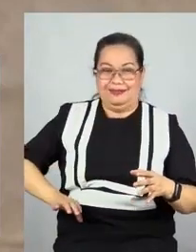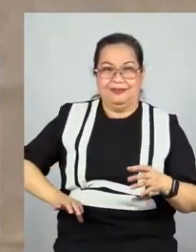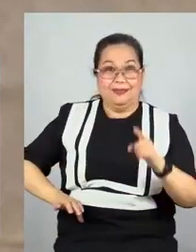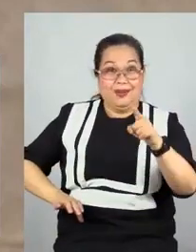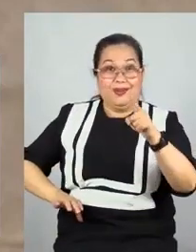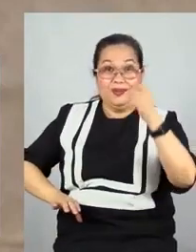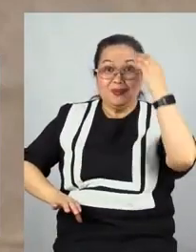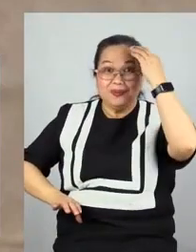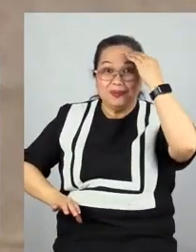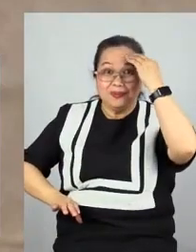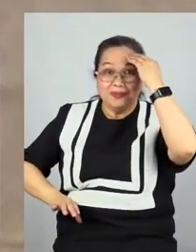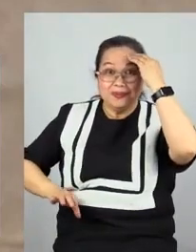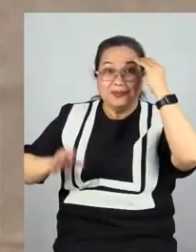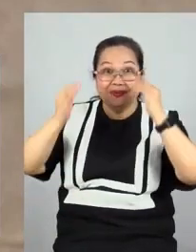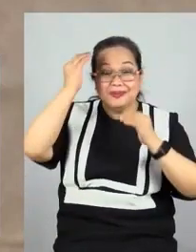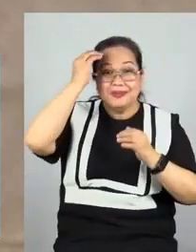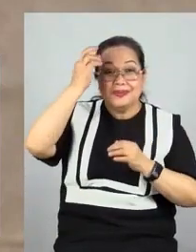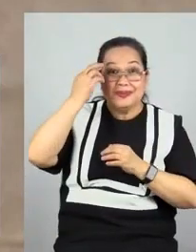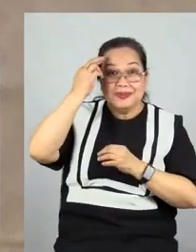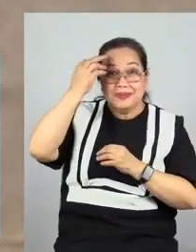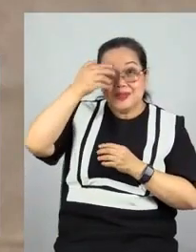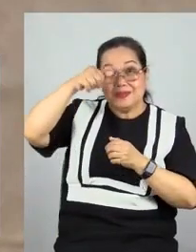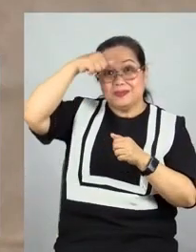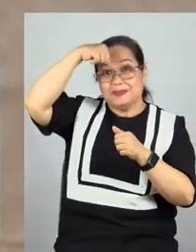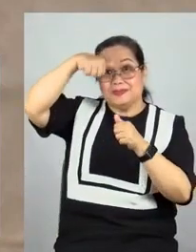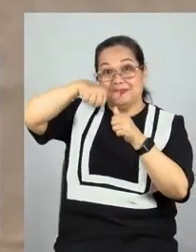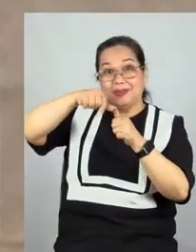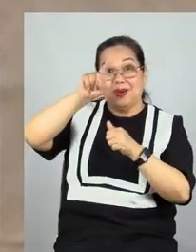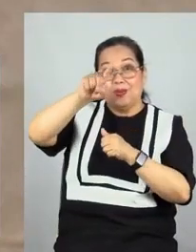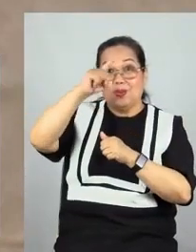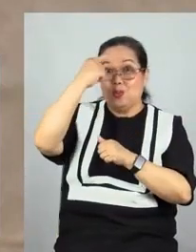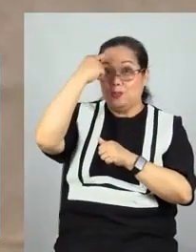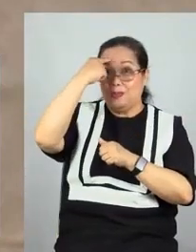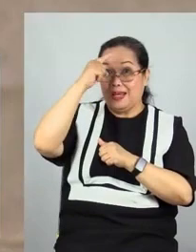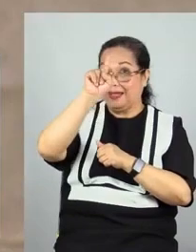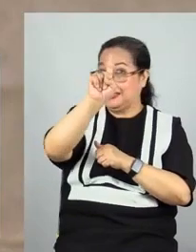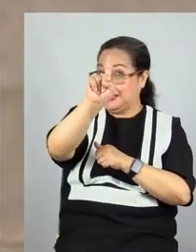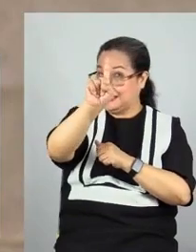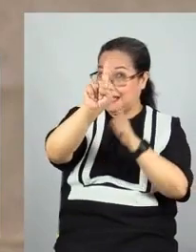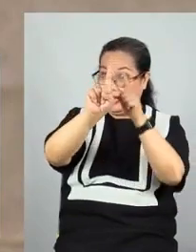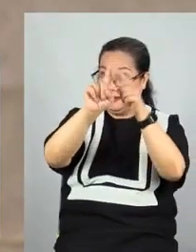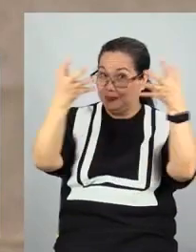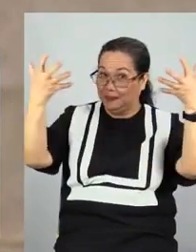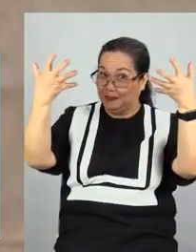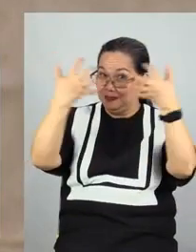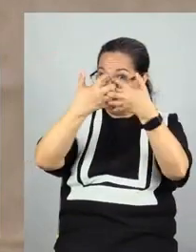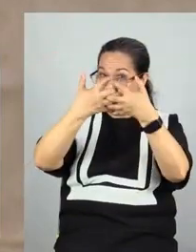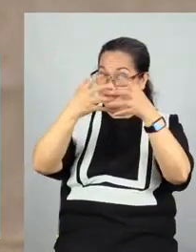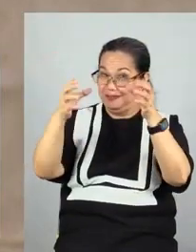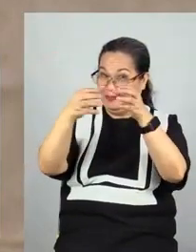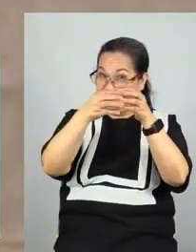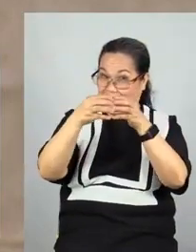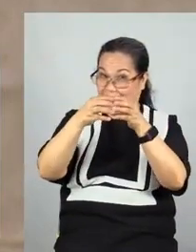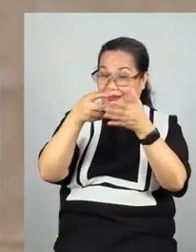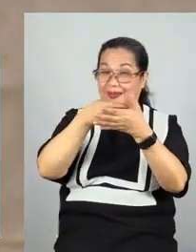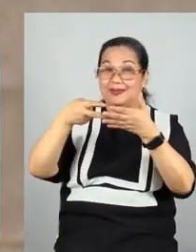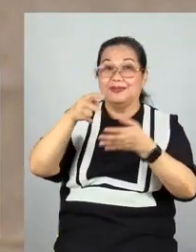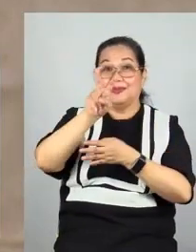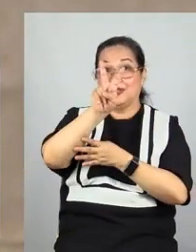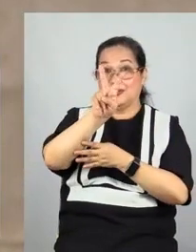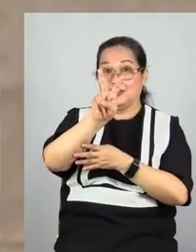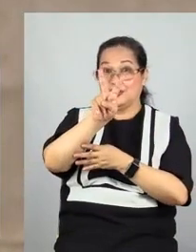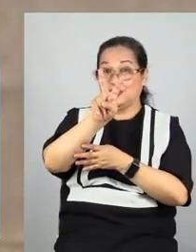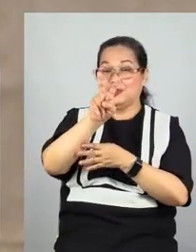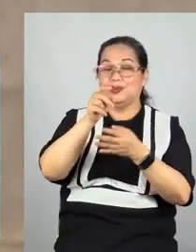nyo, sa verse 27, with one mind, sabi ni Paul. Sa verse 2, with